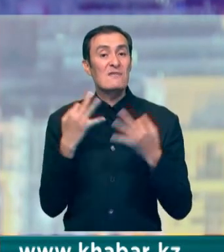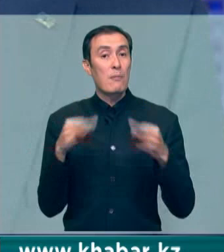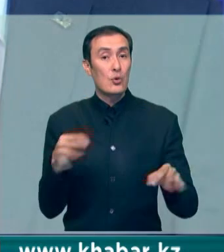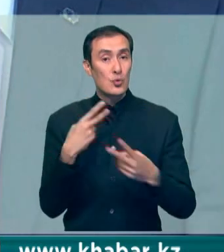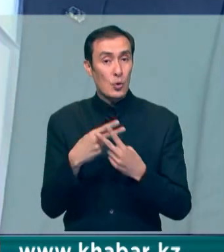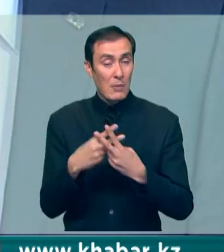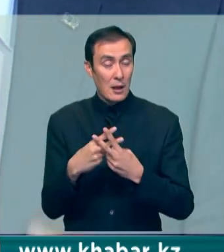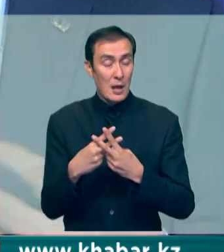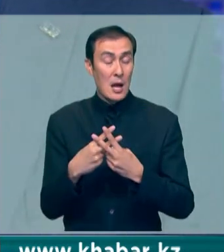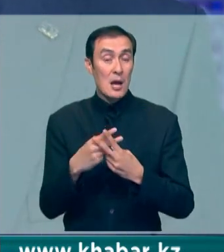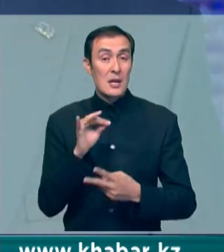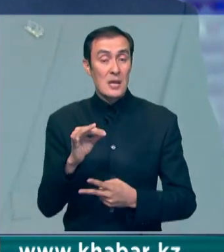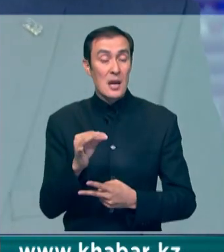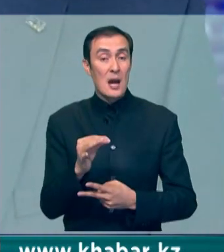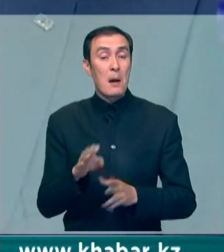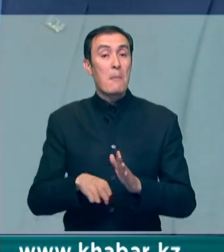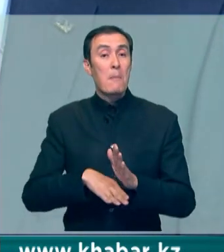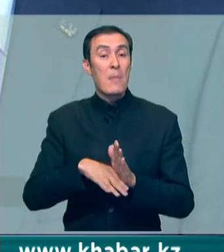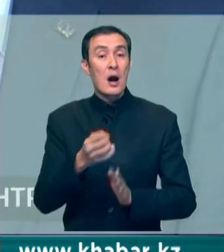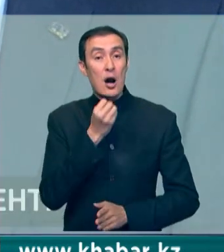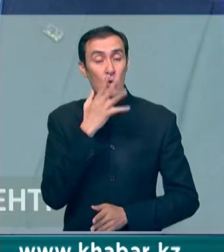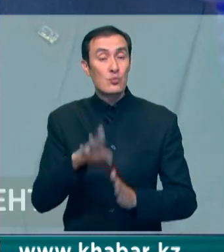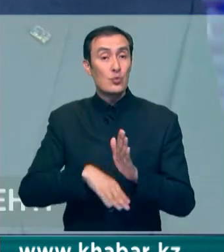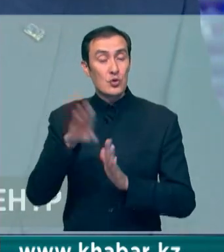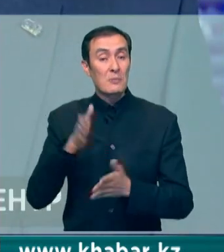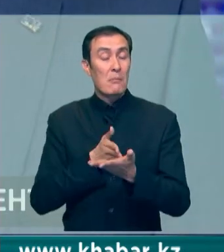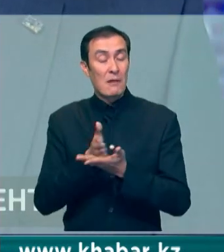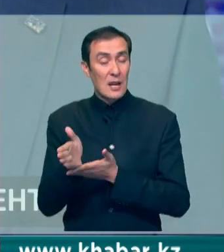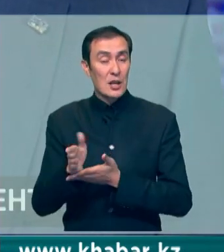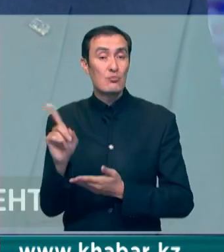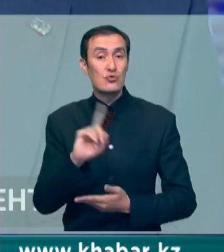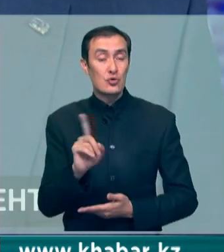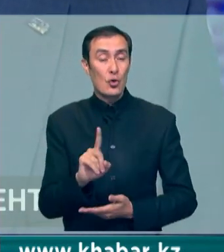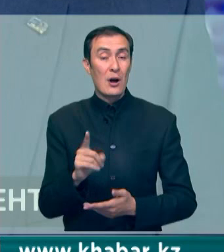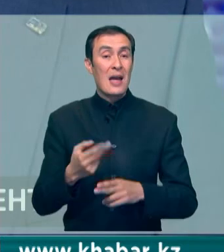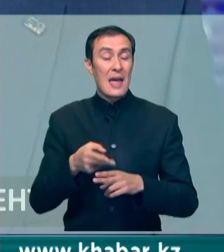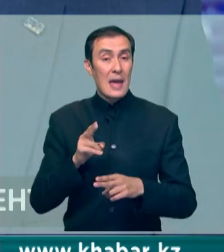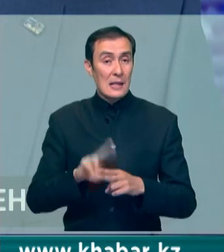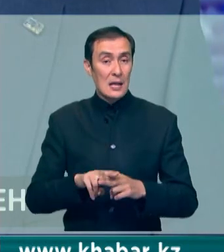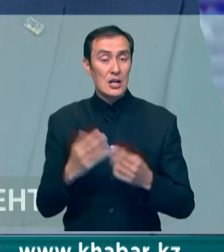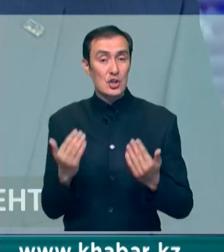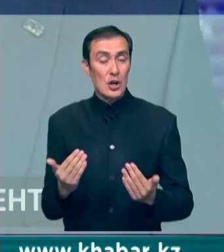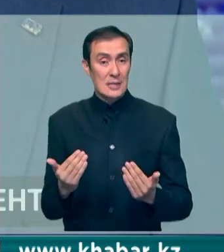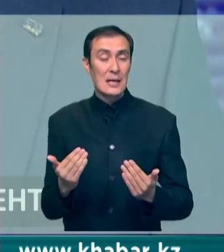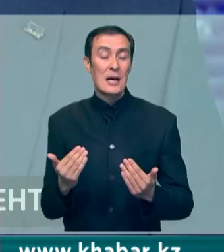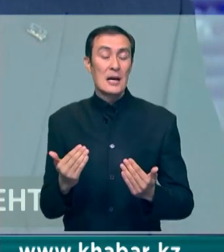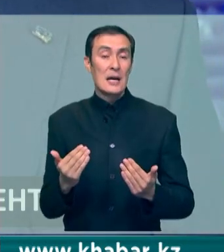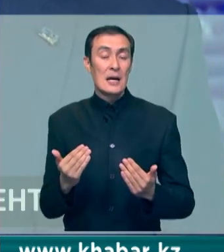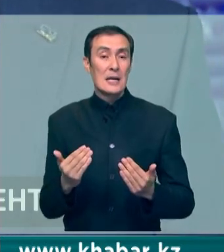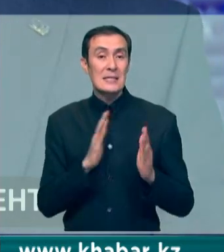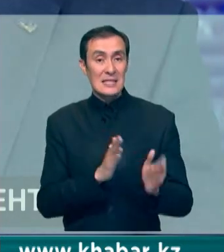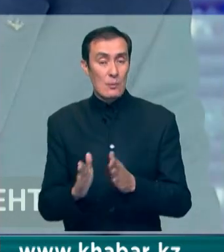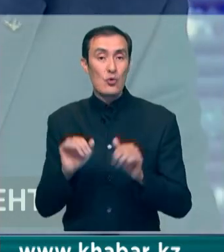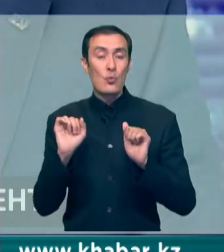позитивным так скажем направлением является то что данный прогрессивно систем